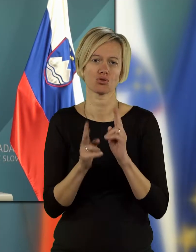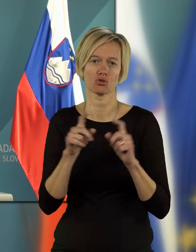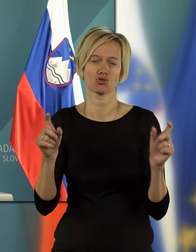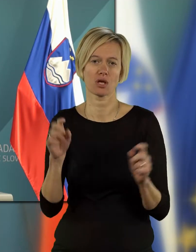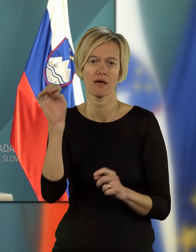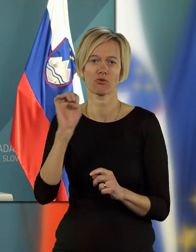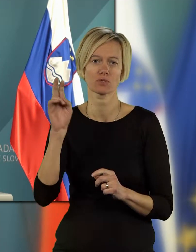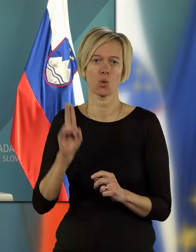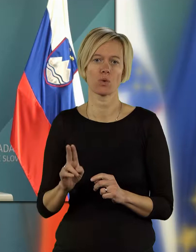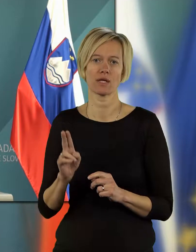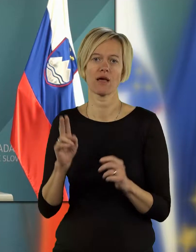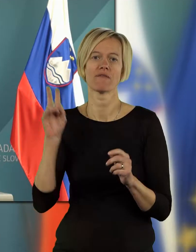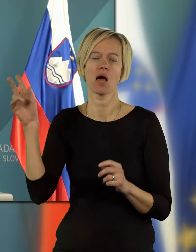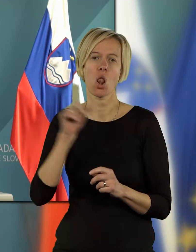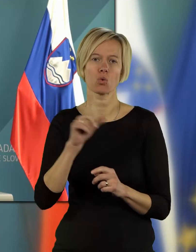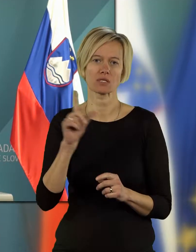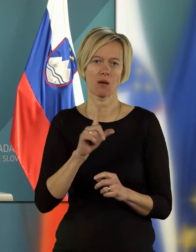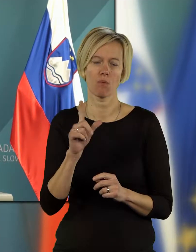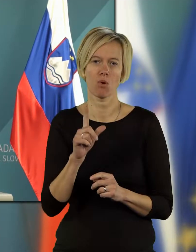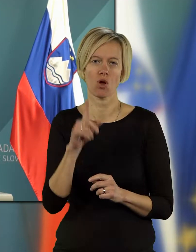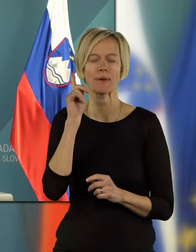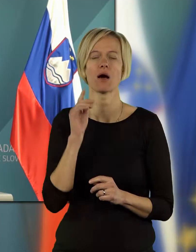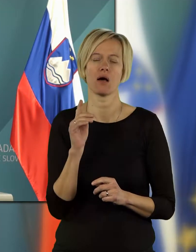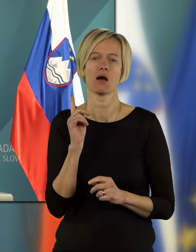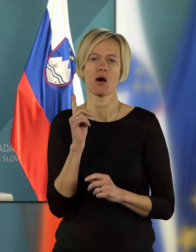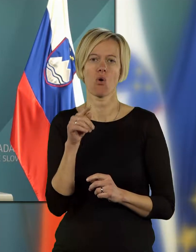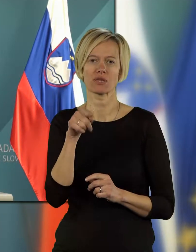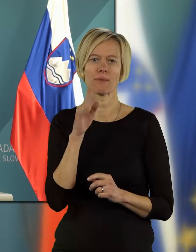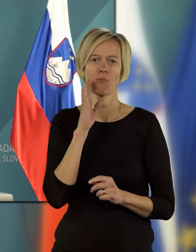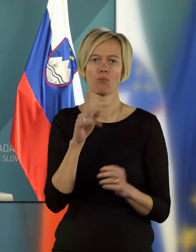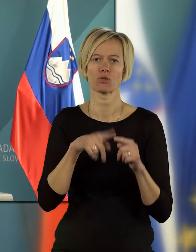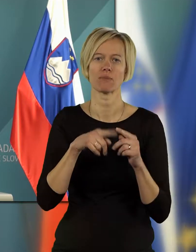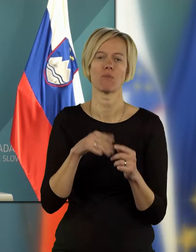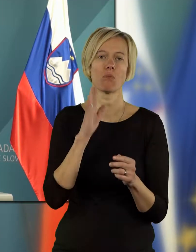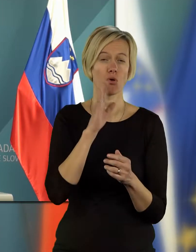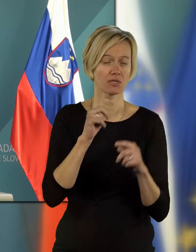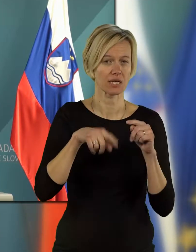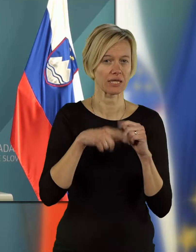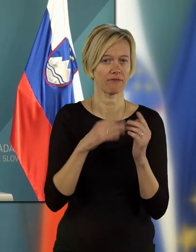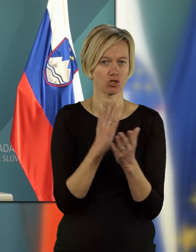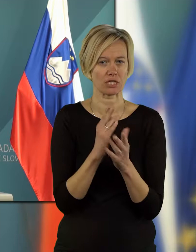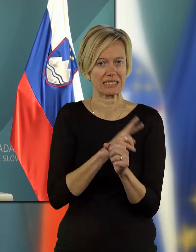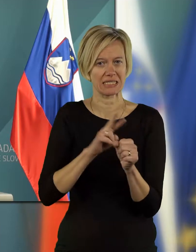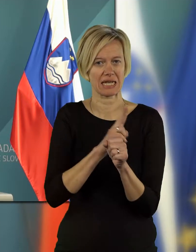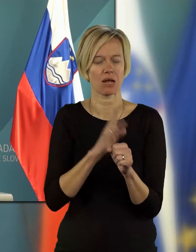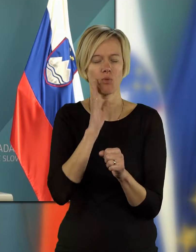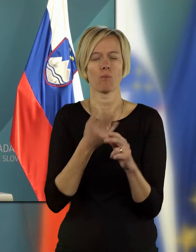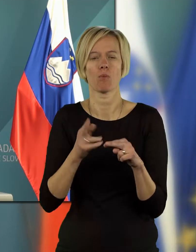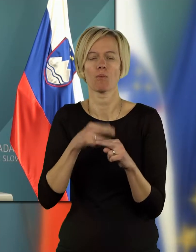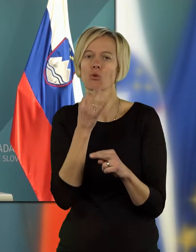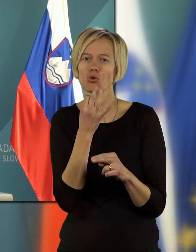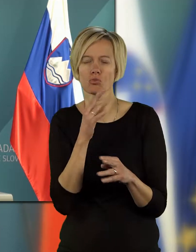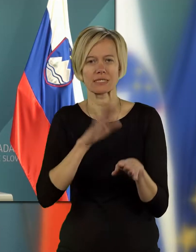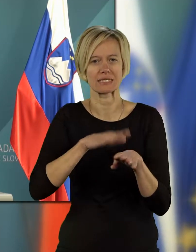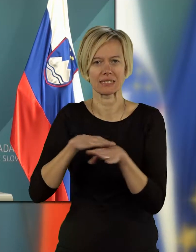za sodišče Evropske unije v Luksemburgu, vendar o tem bom takrat, ko bodo zadeve zrele, tudi